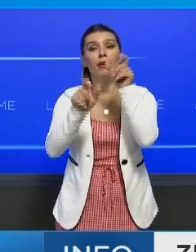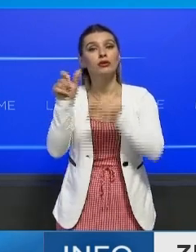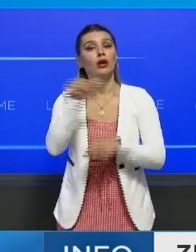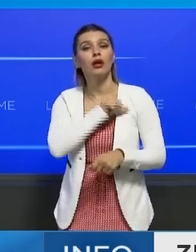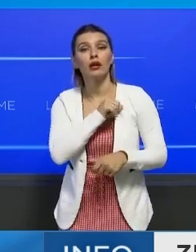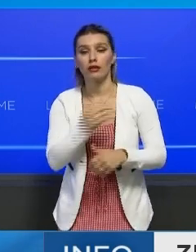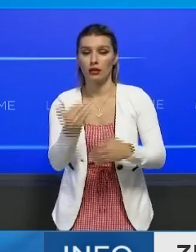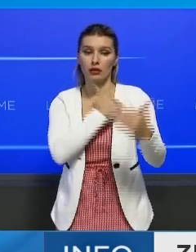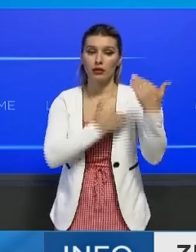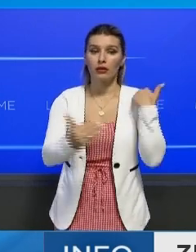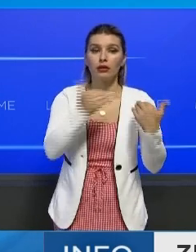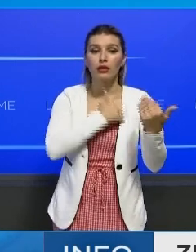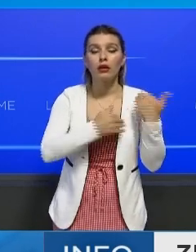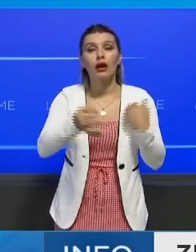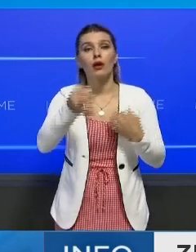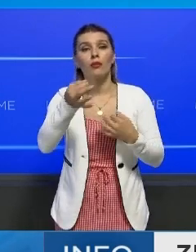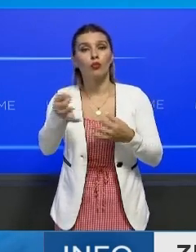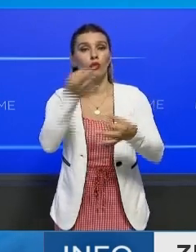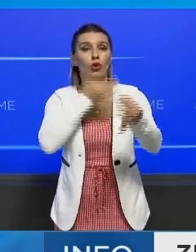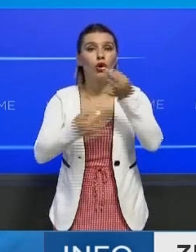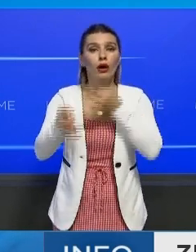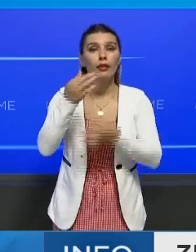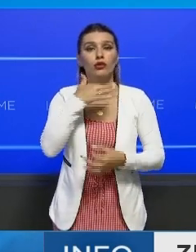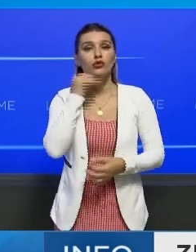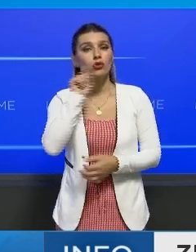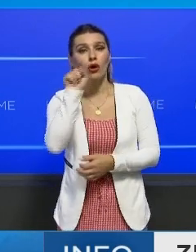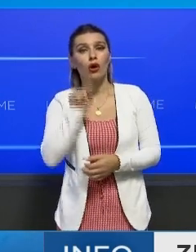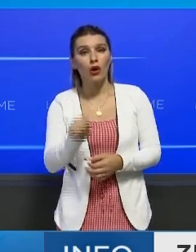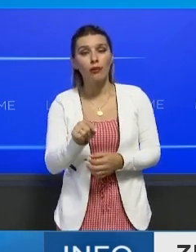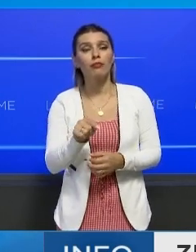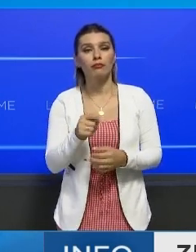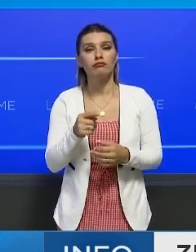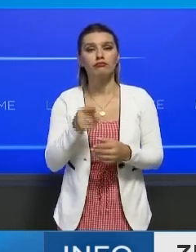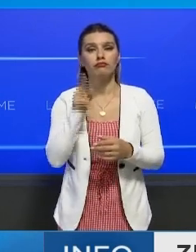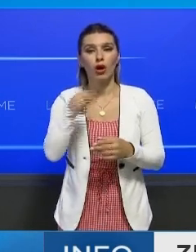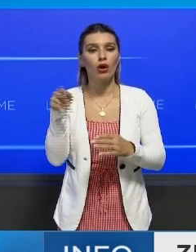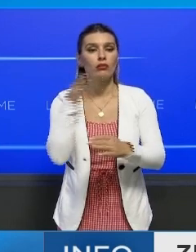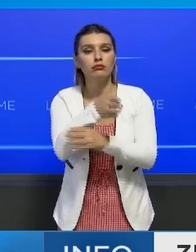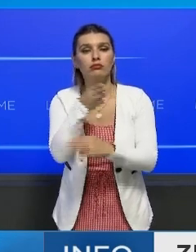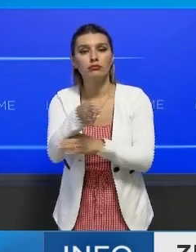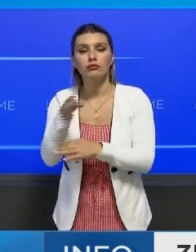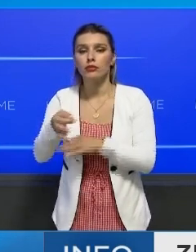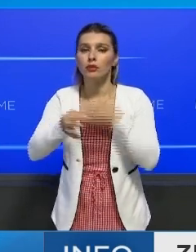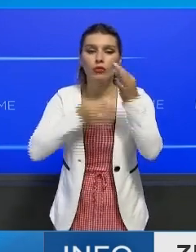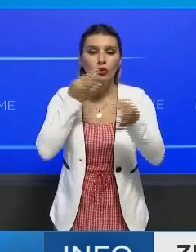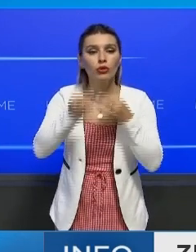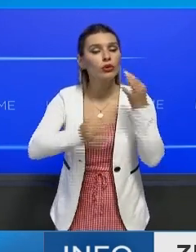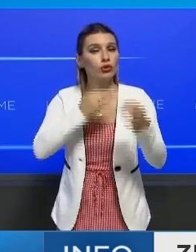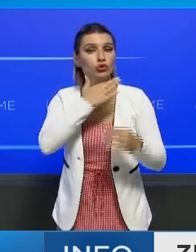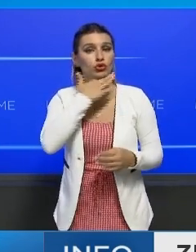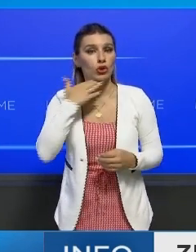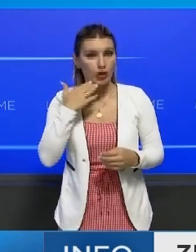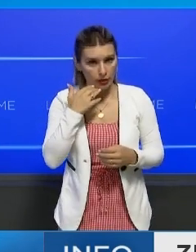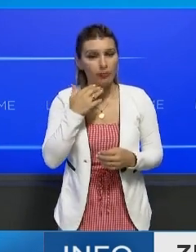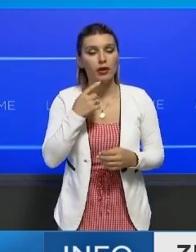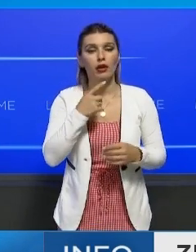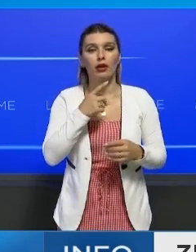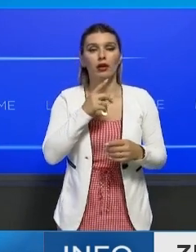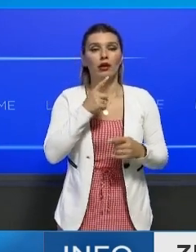interesim prej qytetarëve individual të cilët kanë shkruar në zyrën tonë të medjave, dhe ju kemi përgjigjur